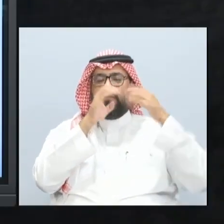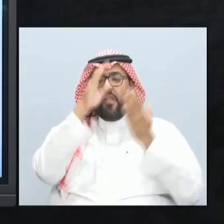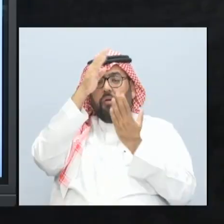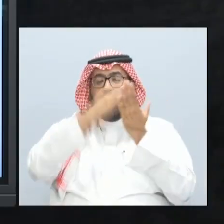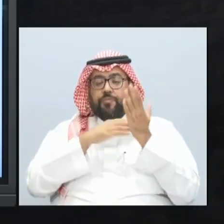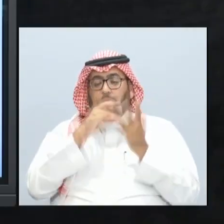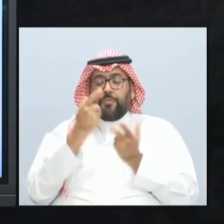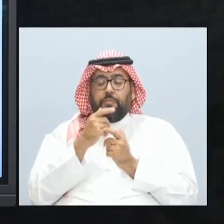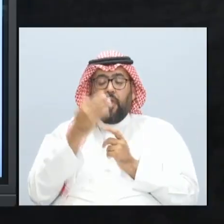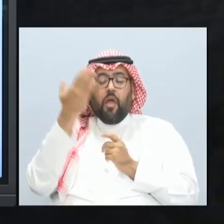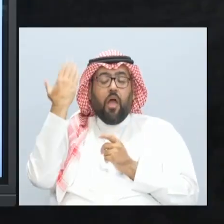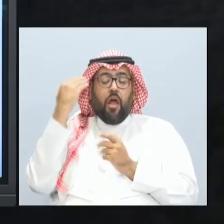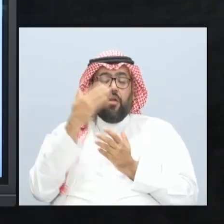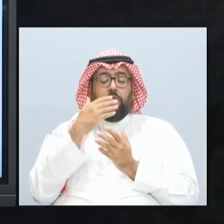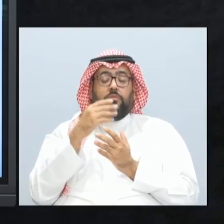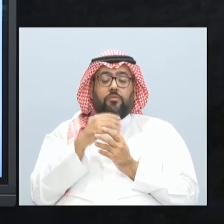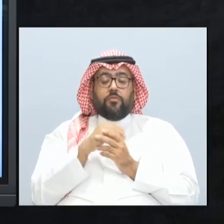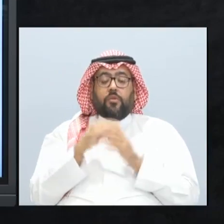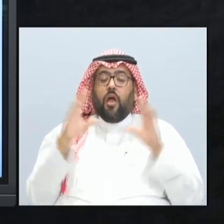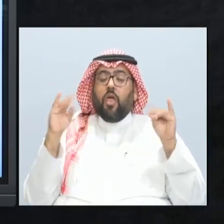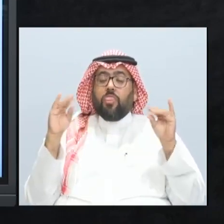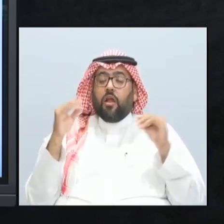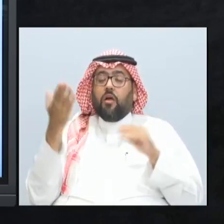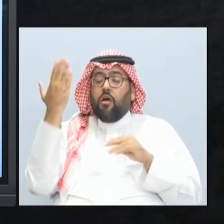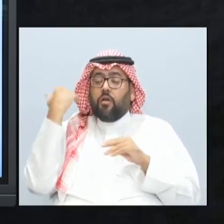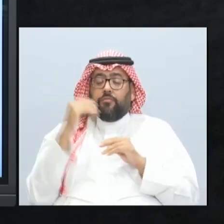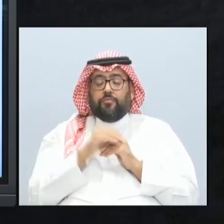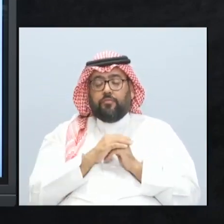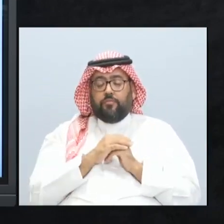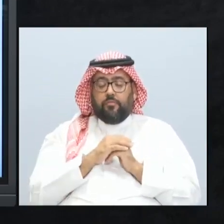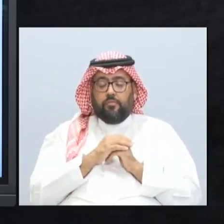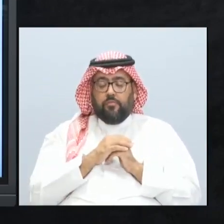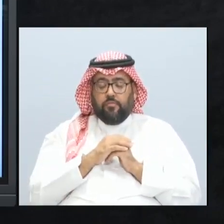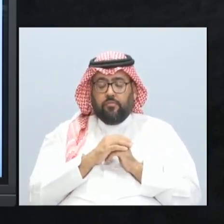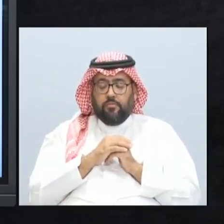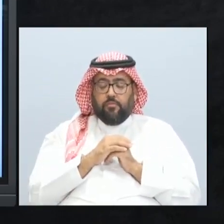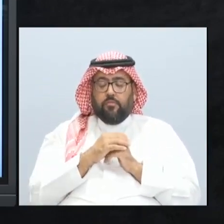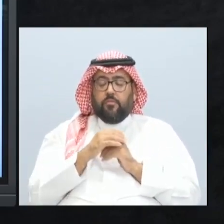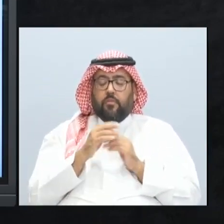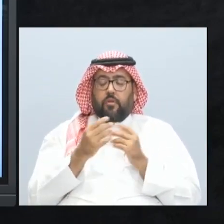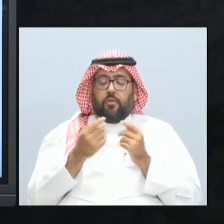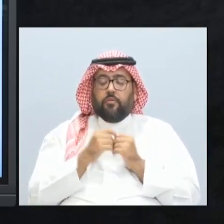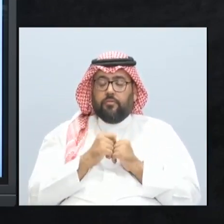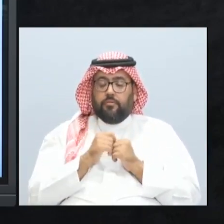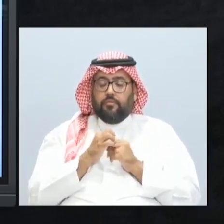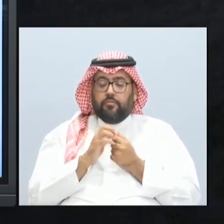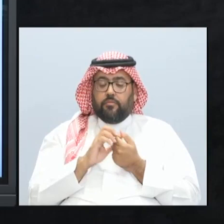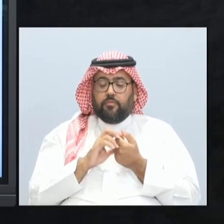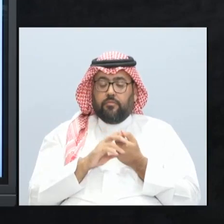الذي قراناه احسنتم كانت رياضا خضراء